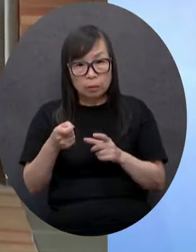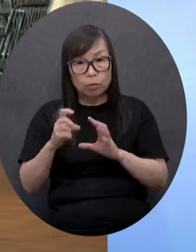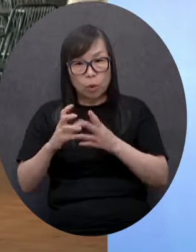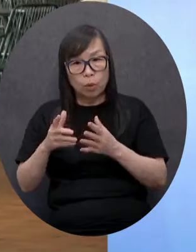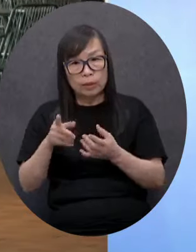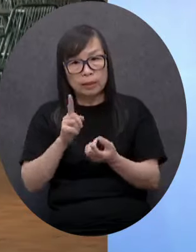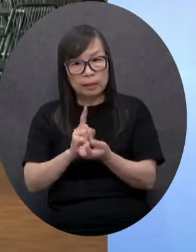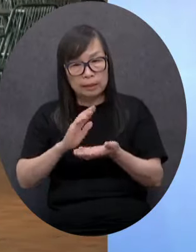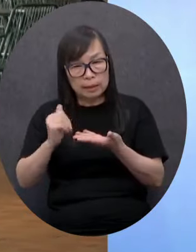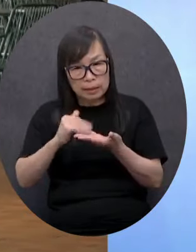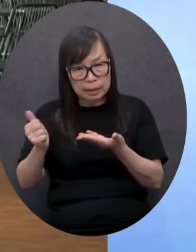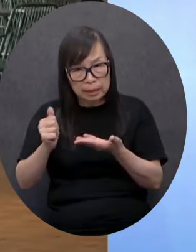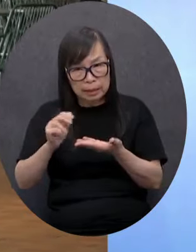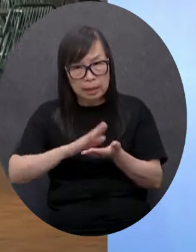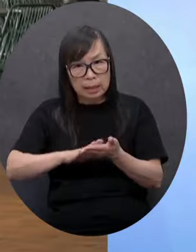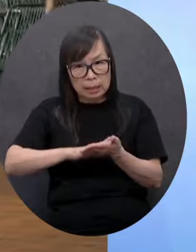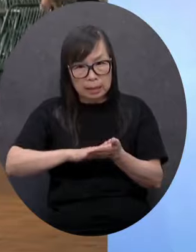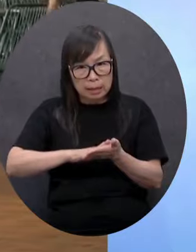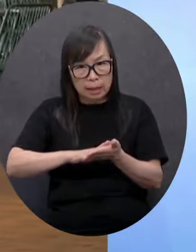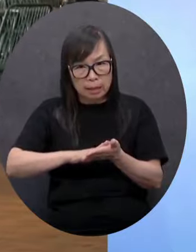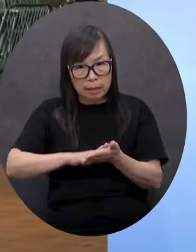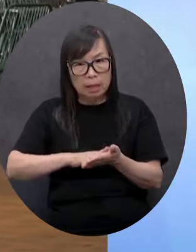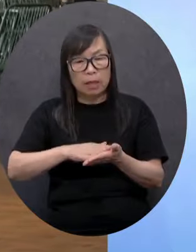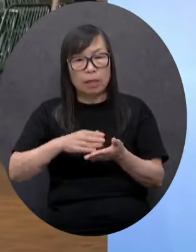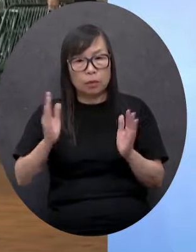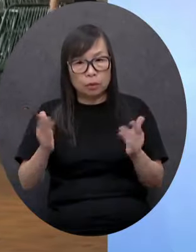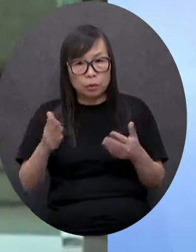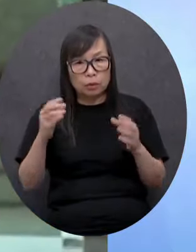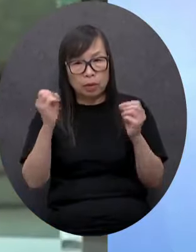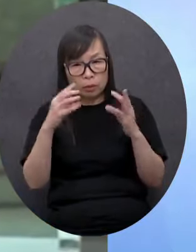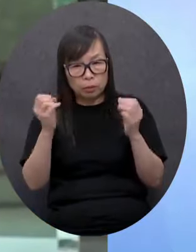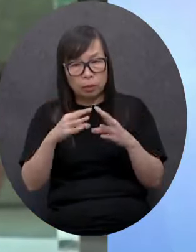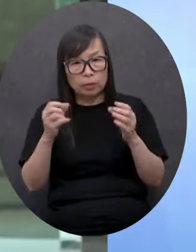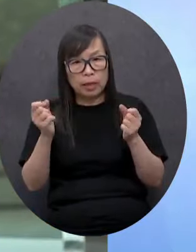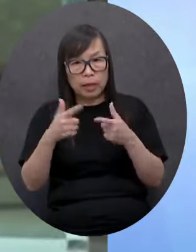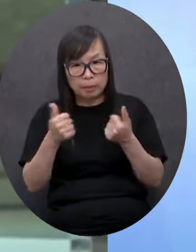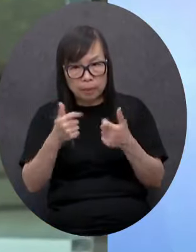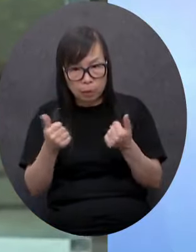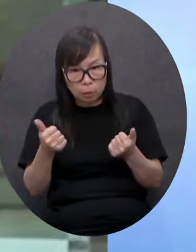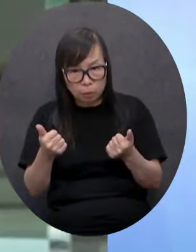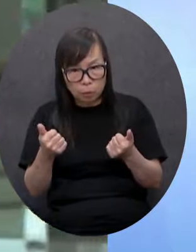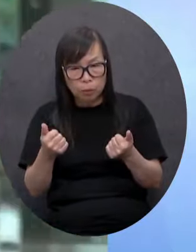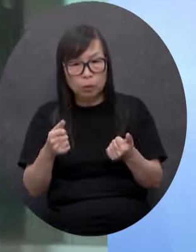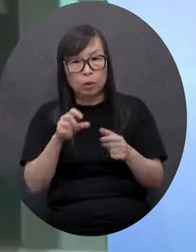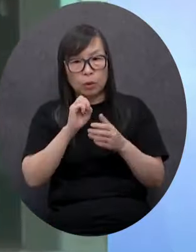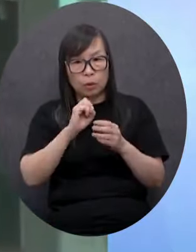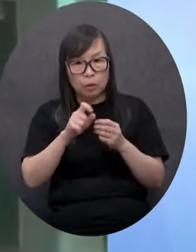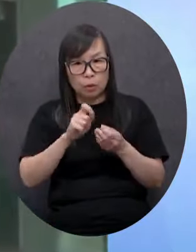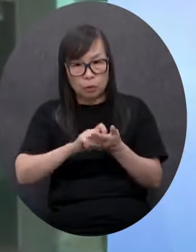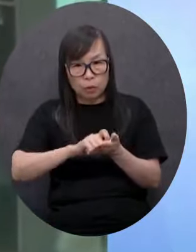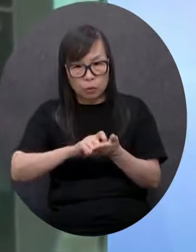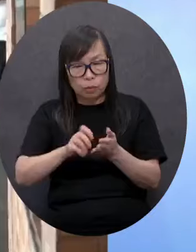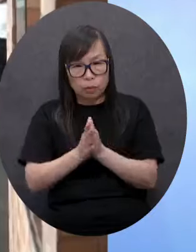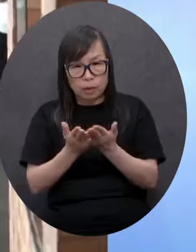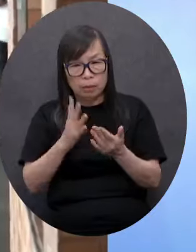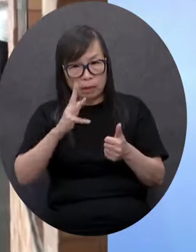組係會因應呢一個嘅即係釐清事實同埋去促進溝通協調咧，係去會通過